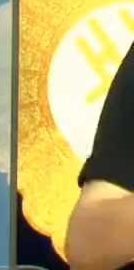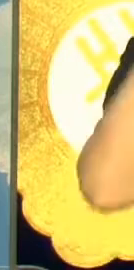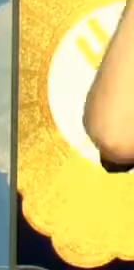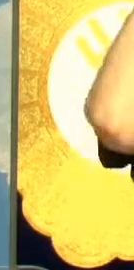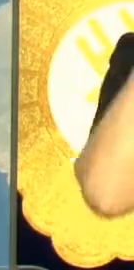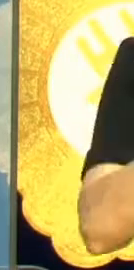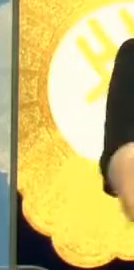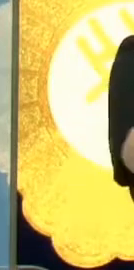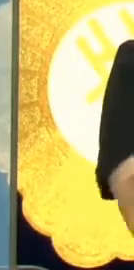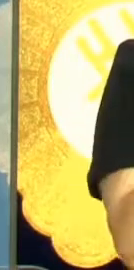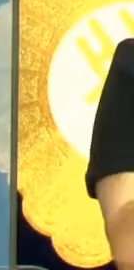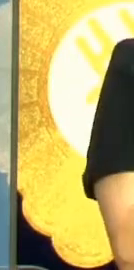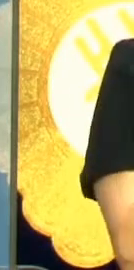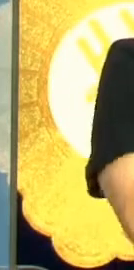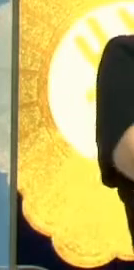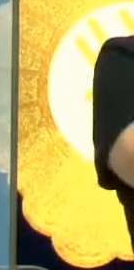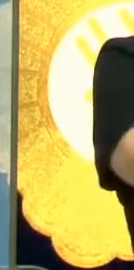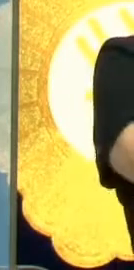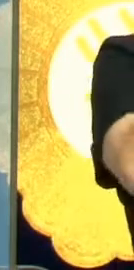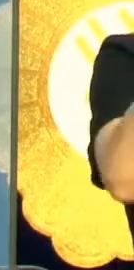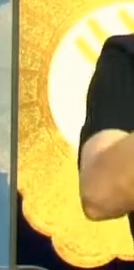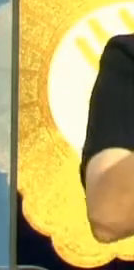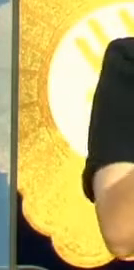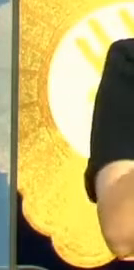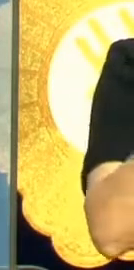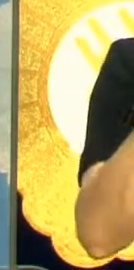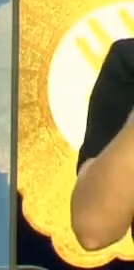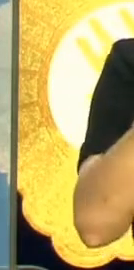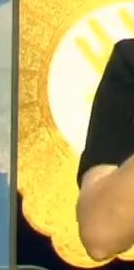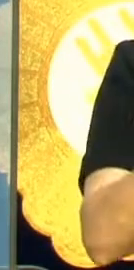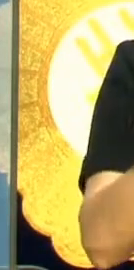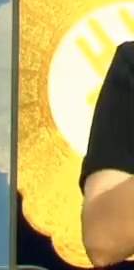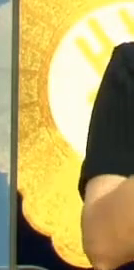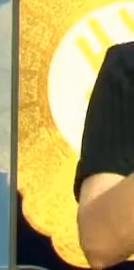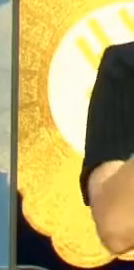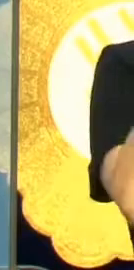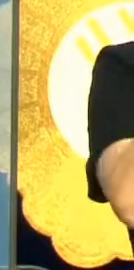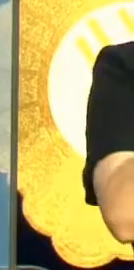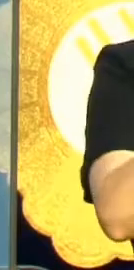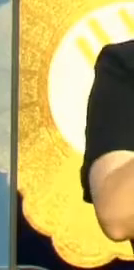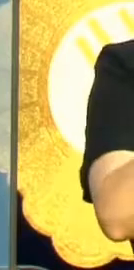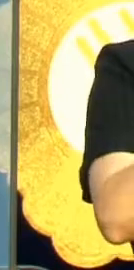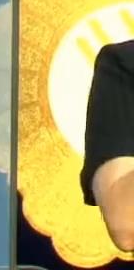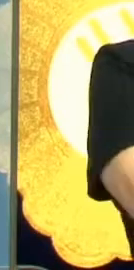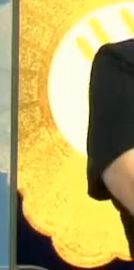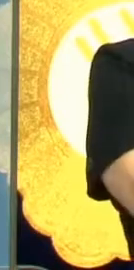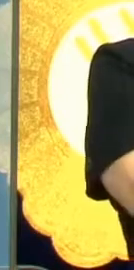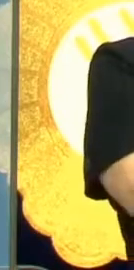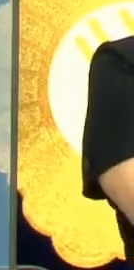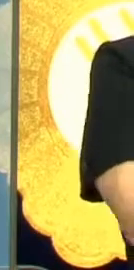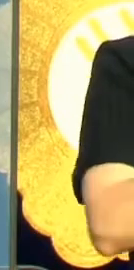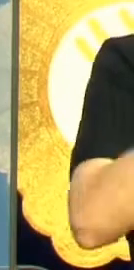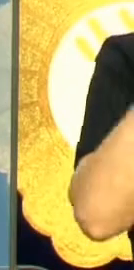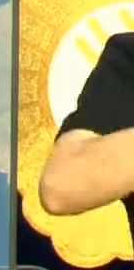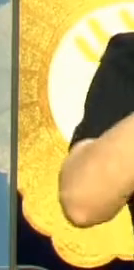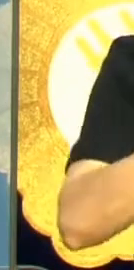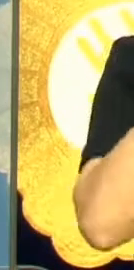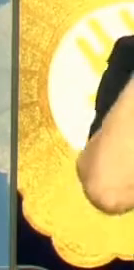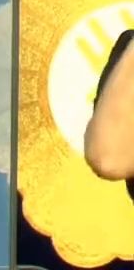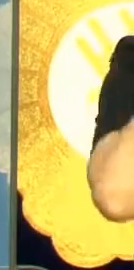대한민국 사회에서 법원의 소수자를 외면한 판결을 다시 한번 강력히 규탄하는